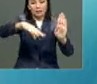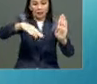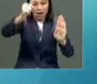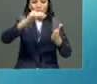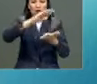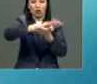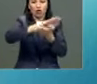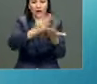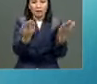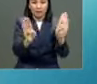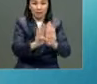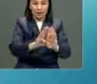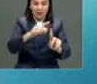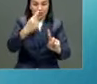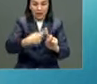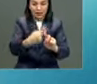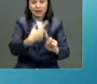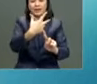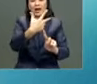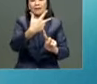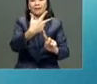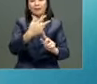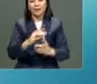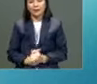รายจากโรงเรียนสอนศิลปะก่อนวันที่เกาหลีใต้จะเริ่มเปิดโรงเรียนของรัฐในกรุงโซลนะครับหลังจากที่หยุดเรียนไป3เดือนนะครับแม่ก็จะเปิดขึ้นเจอฉันและนะฮะทำให้ทางการต้องสั่งปิดโรงเรียนเอกชนอีกหลายแห่งในย่านกลางซอยนะครับทางใต้ของกรุงโซลนะครับก็นี่ก็คือเป็นเรื่องที่ต้องระมัดระวังอย่างยิ่งนะครับในช่วงของการเปิดเทอมทั้งหลายเนี่ยเป็นข้อ